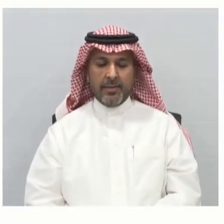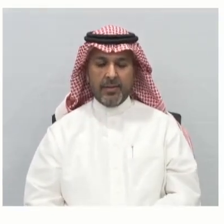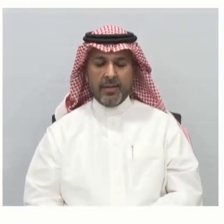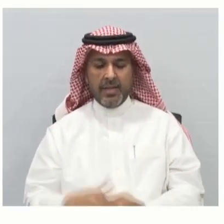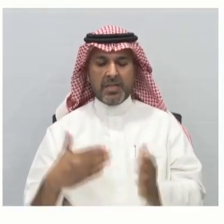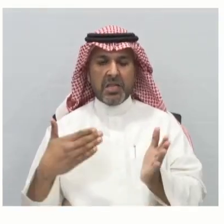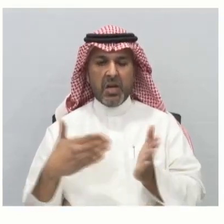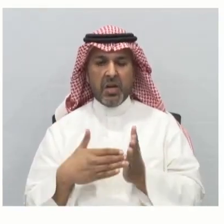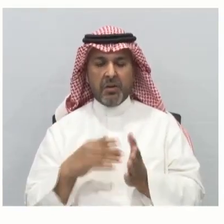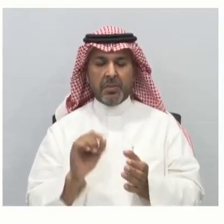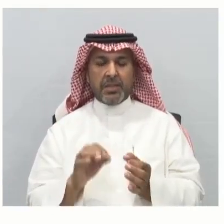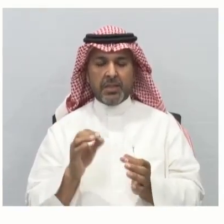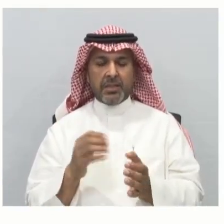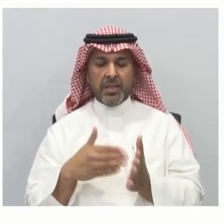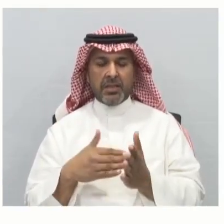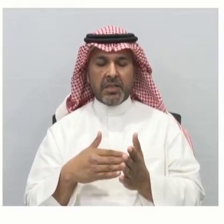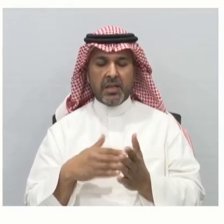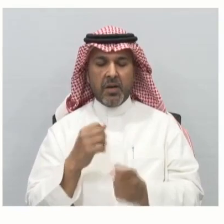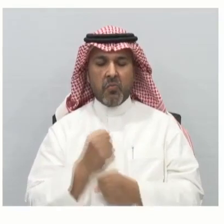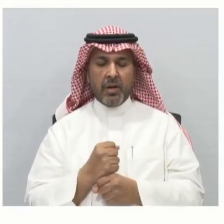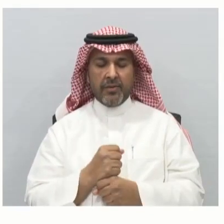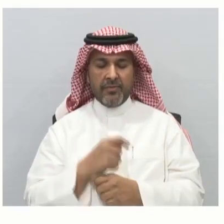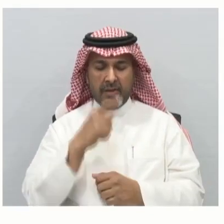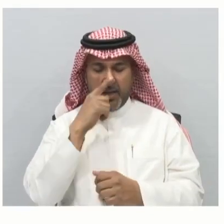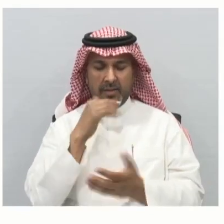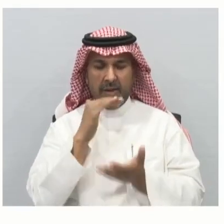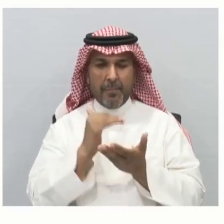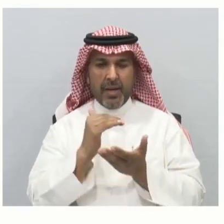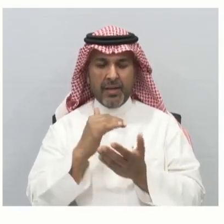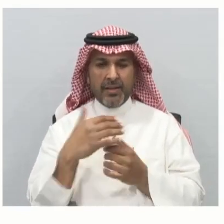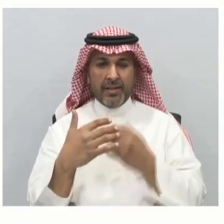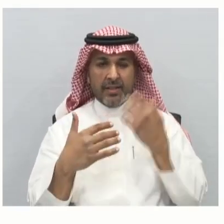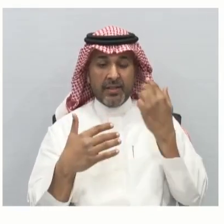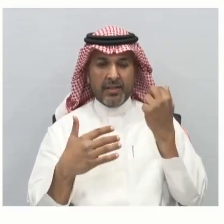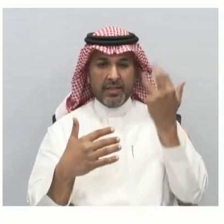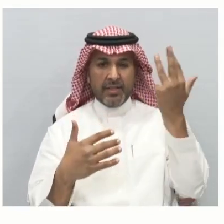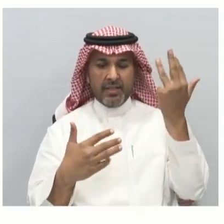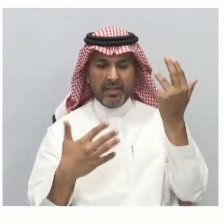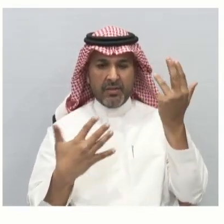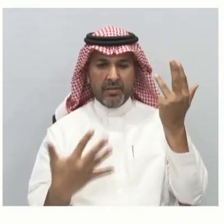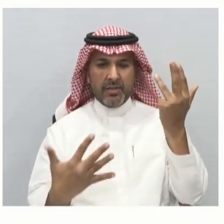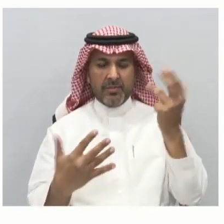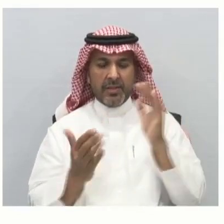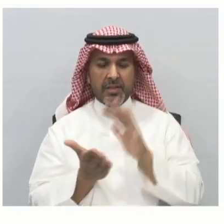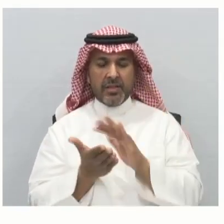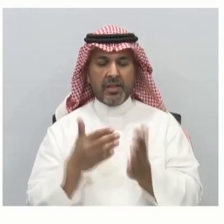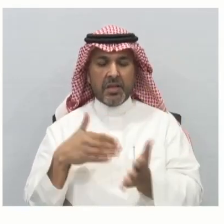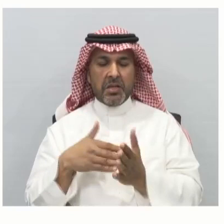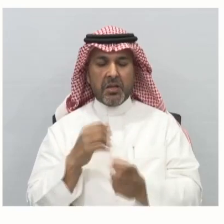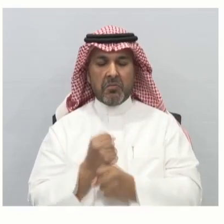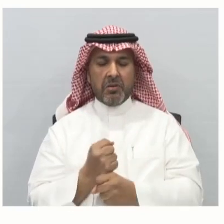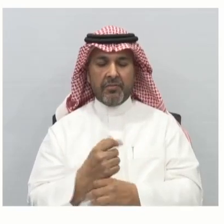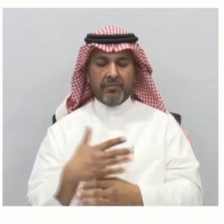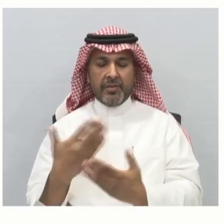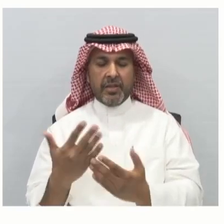ودائما لا بد يكون الباقي اقل من المقسوم عليه اذا الاجابه 97 ويتبقى خمسه